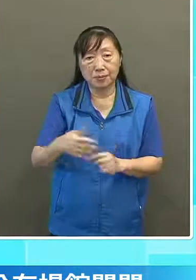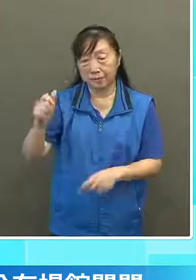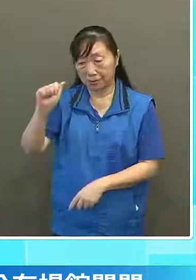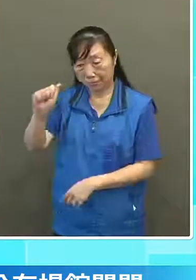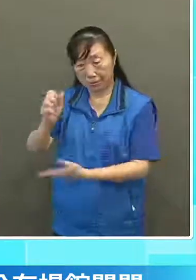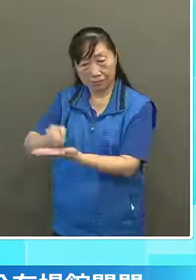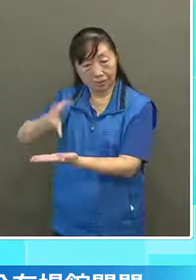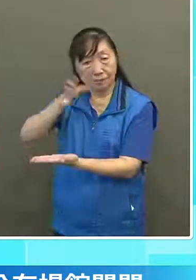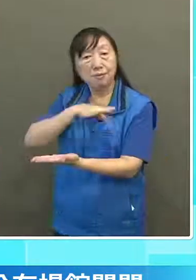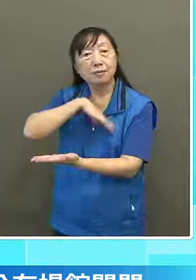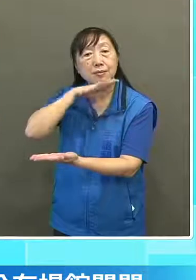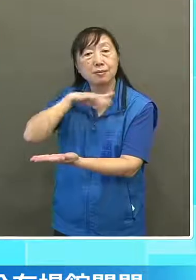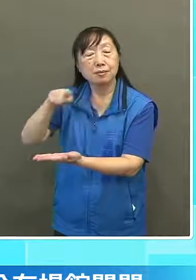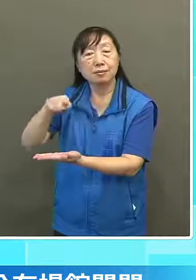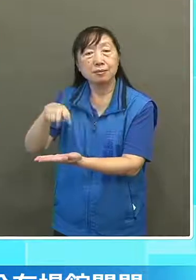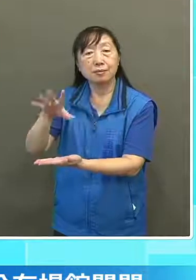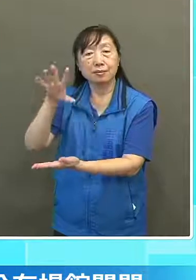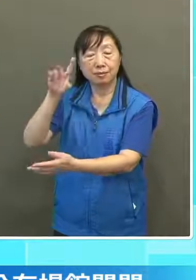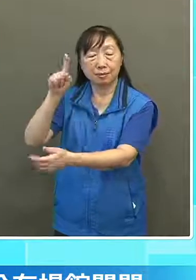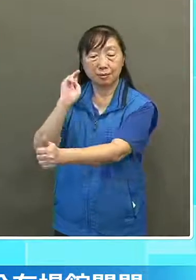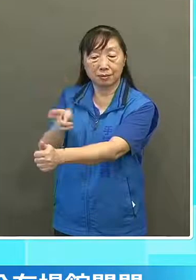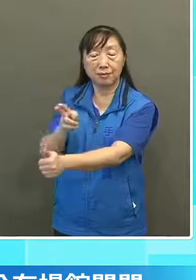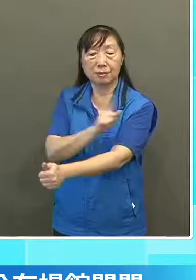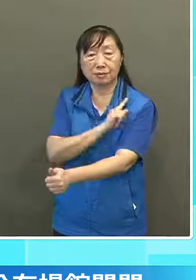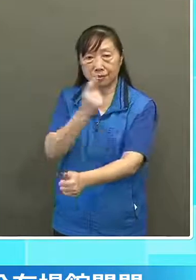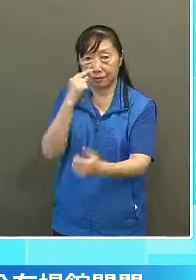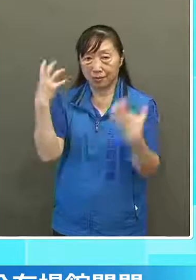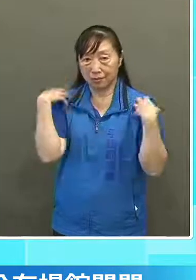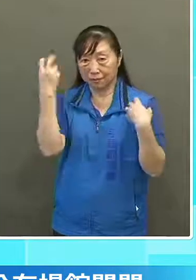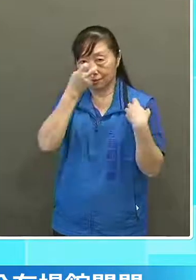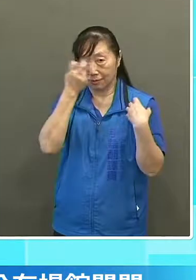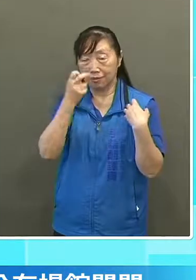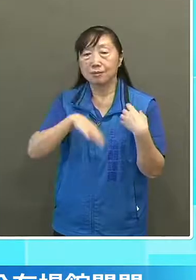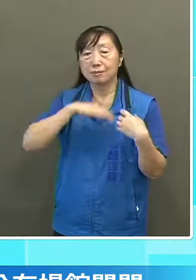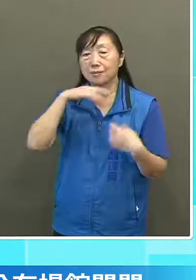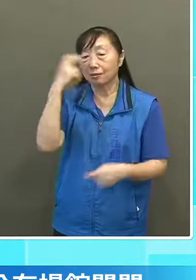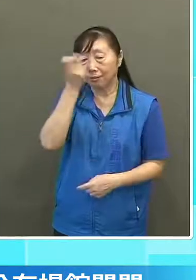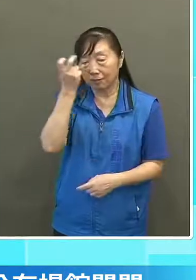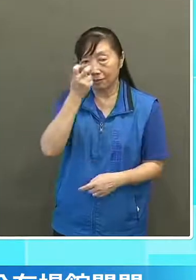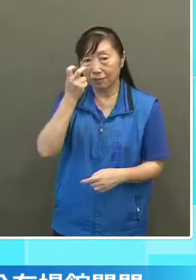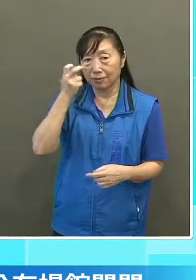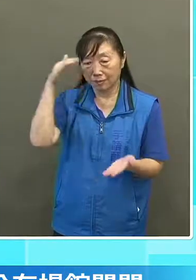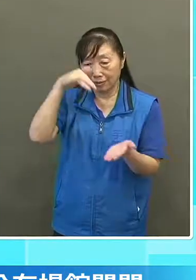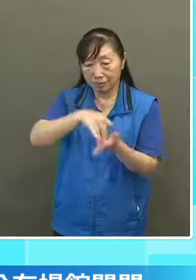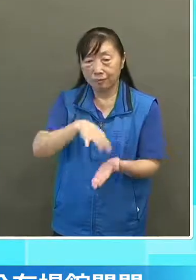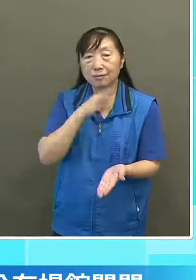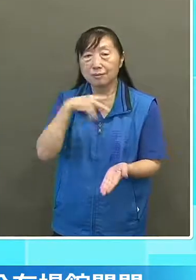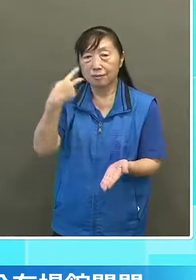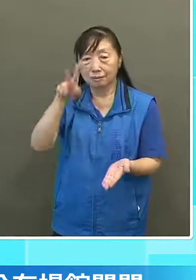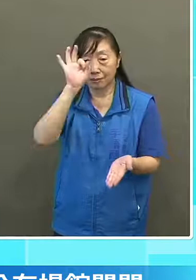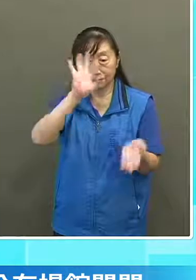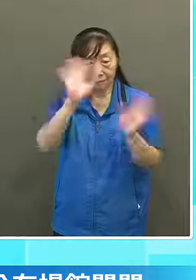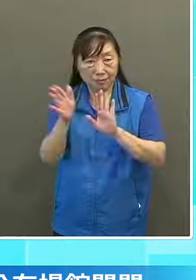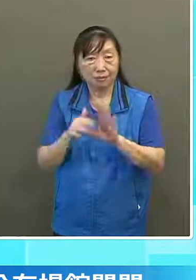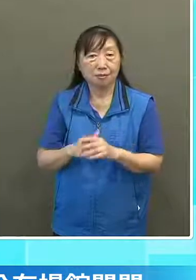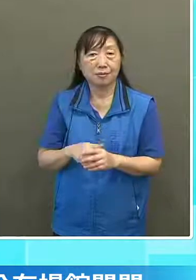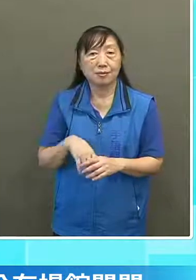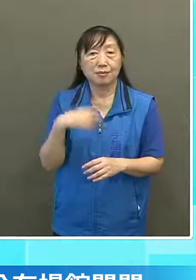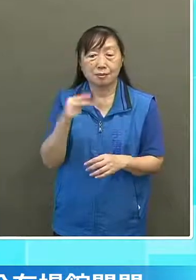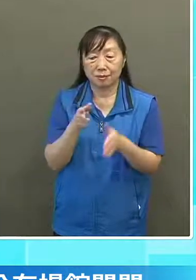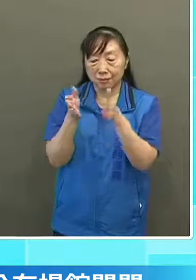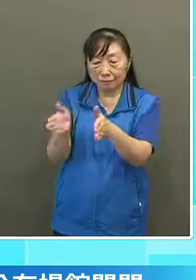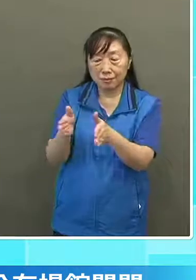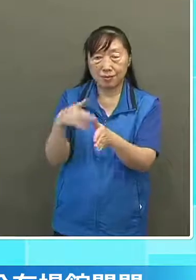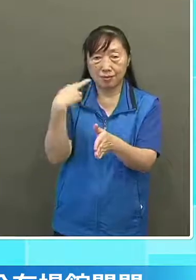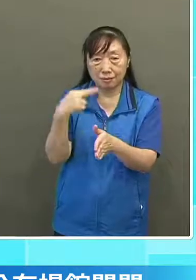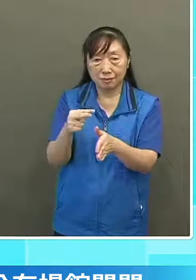们先选住址健康管理，而且等在整个筛检的过程当中，是筛检的状况很快的会再做进